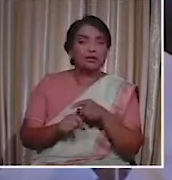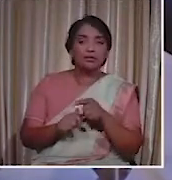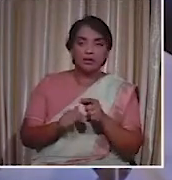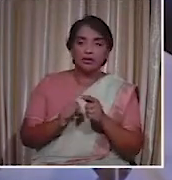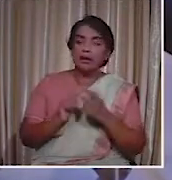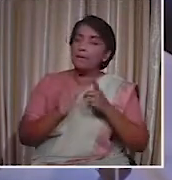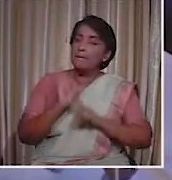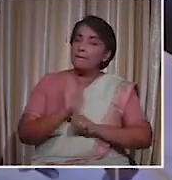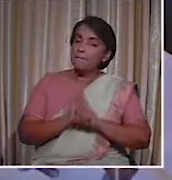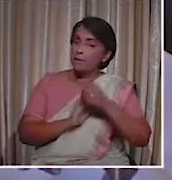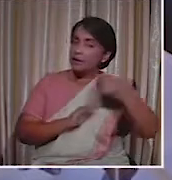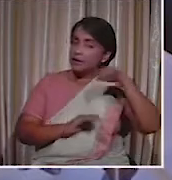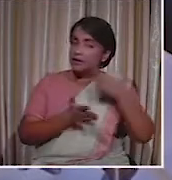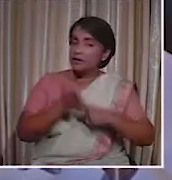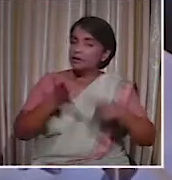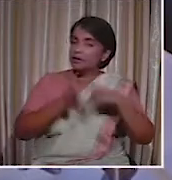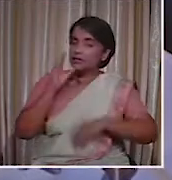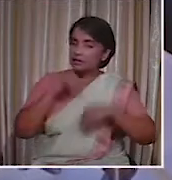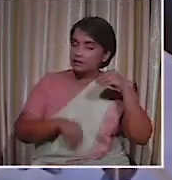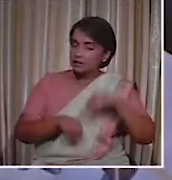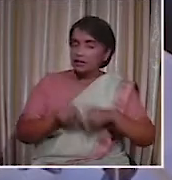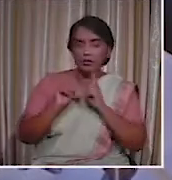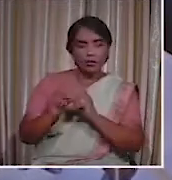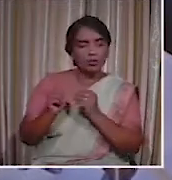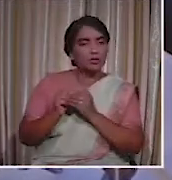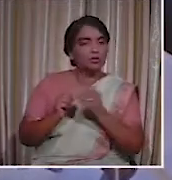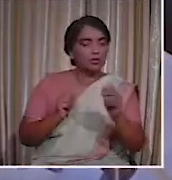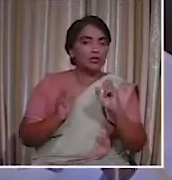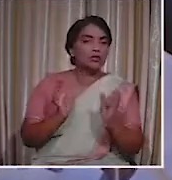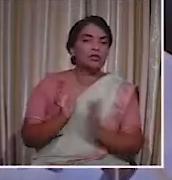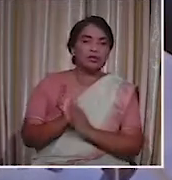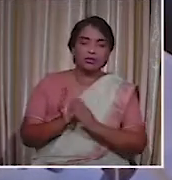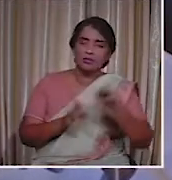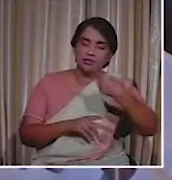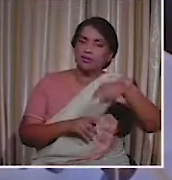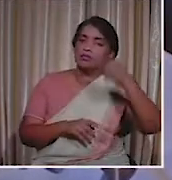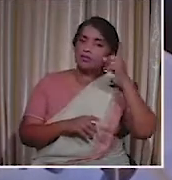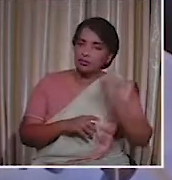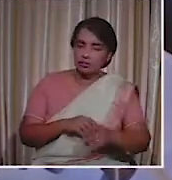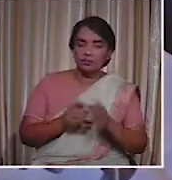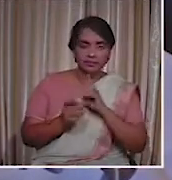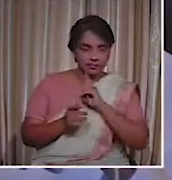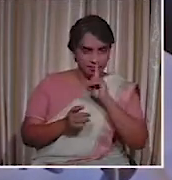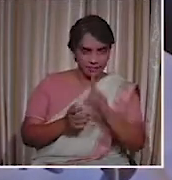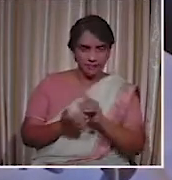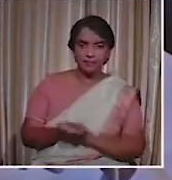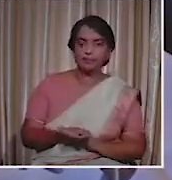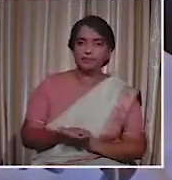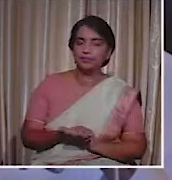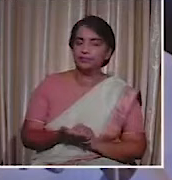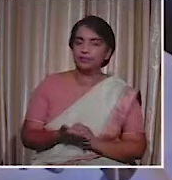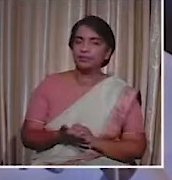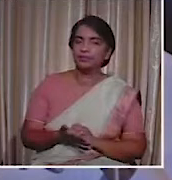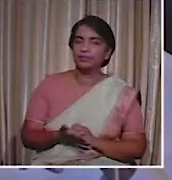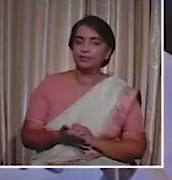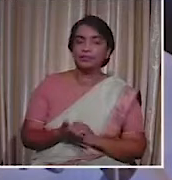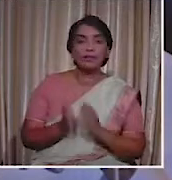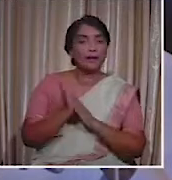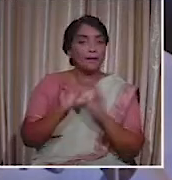පැරණි ඡන්ද ක්‍රමයේ මත පැවැත්වීමටද කාරක සභාවේ එකඟතාවයකින් යෝජනා කරනවා.